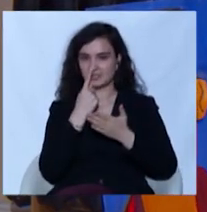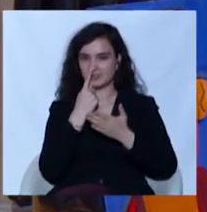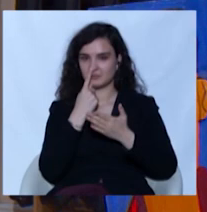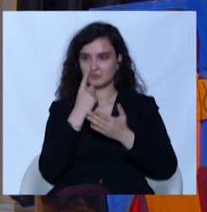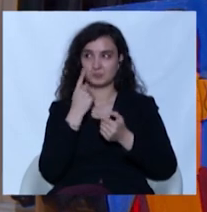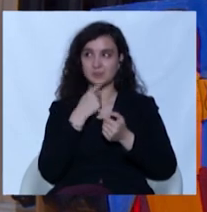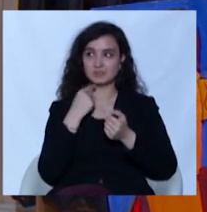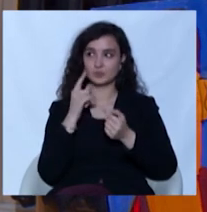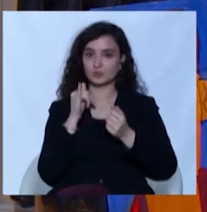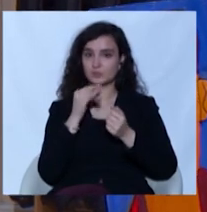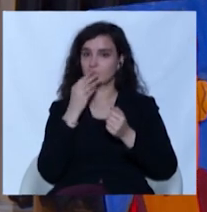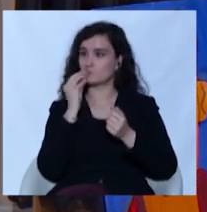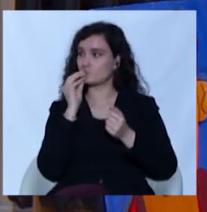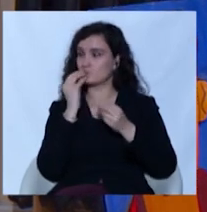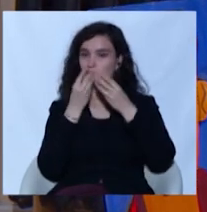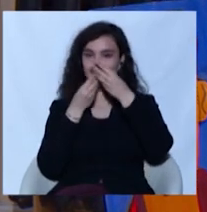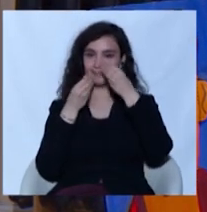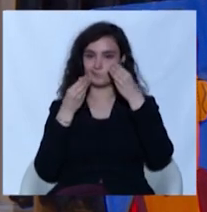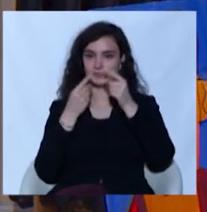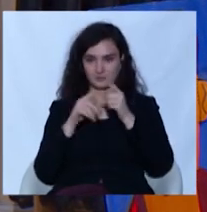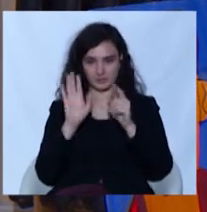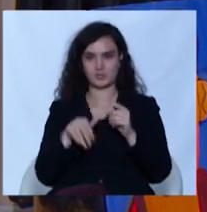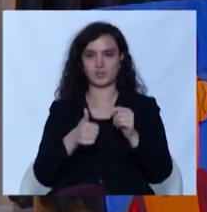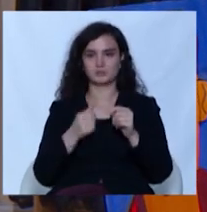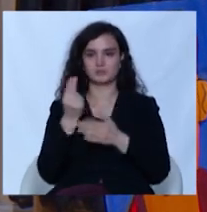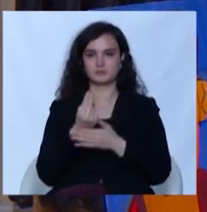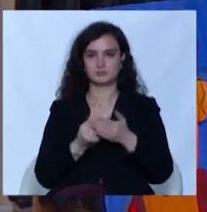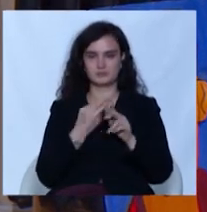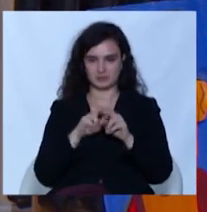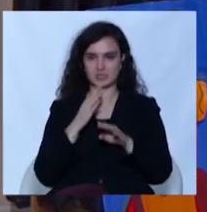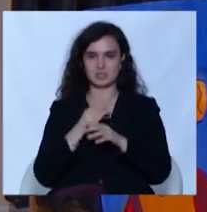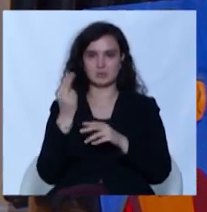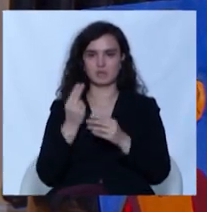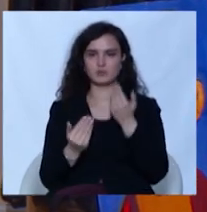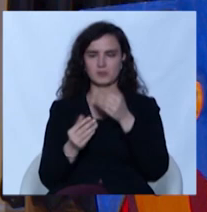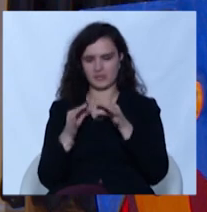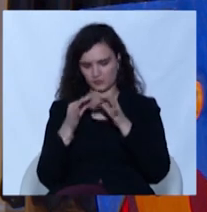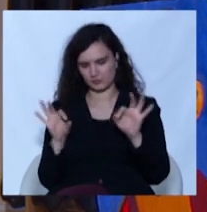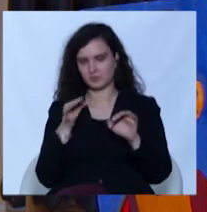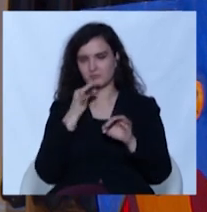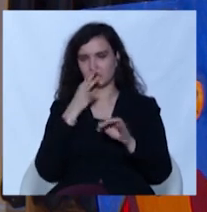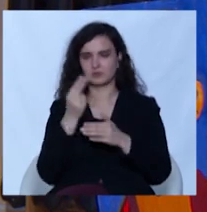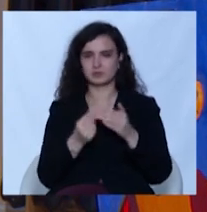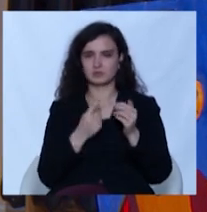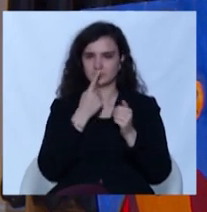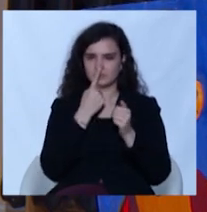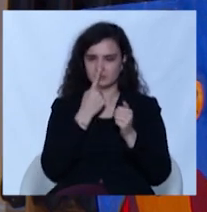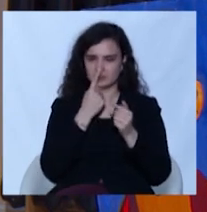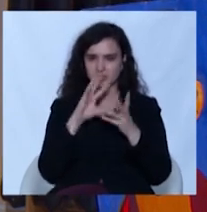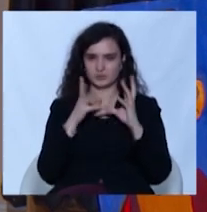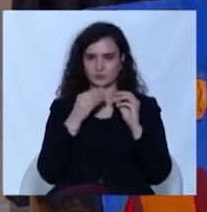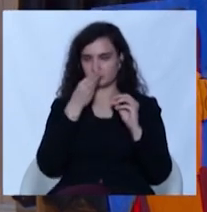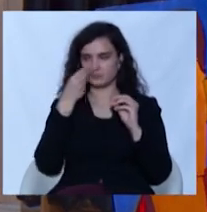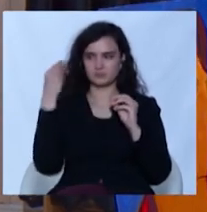პირი საერთოდ იქით აქვს. არაუშავს, ესეც ძალიან კარგია, იმიტომ რომ ეს არის მხატვრობა, როცა შეგიძლია ცხვირი საერთოდ